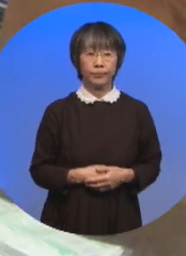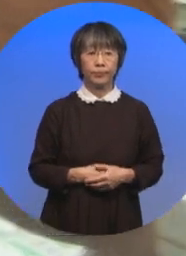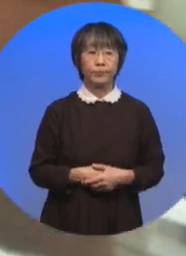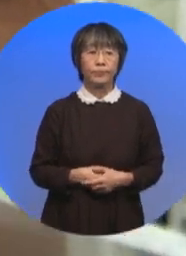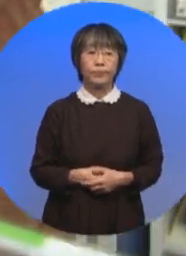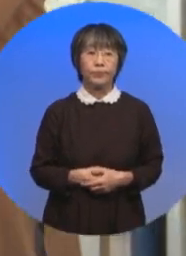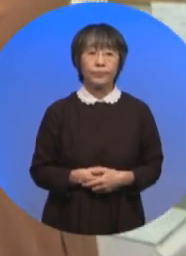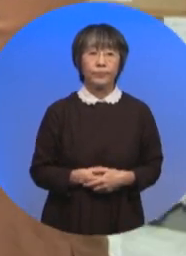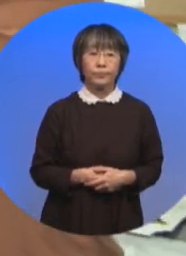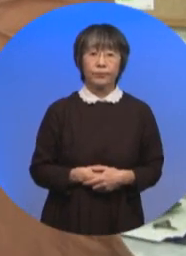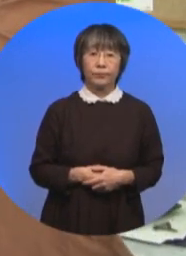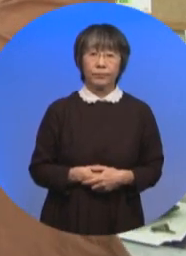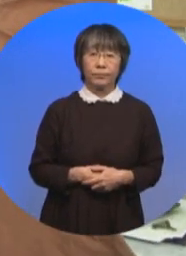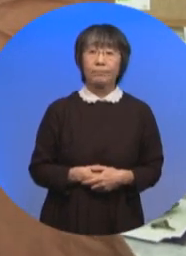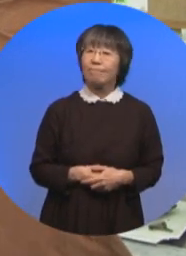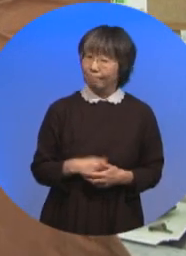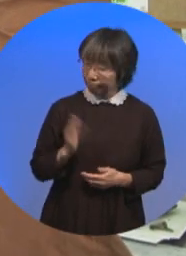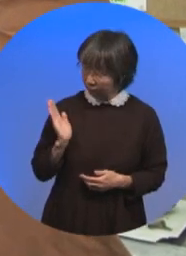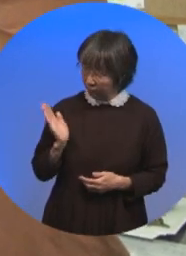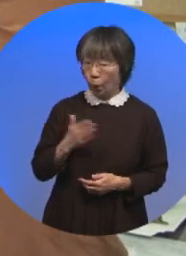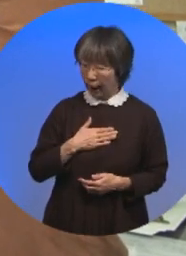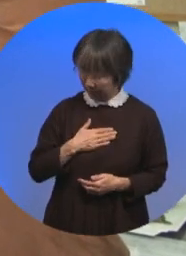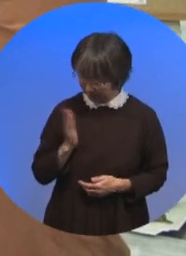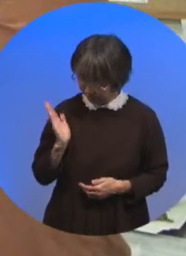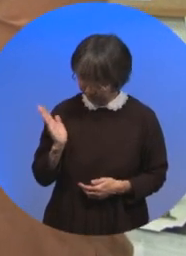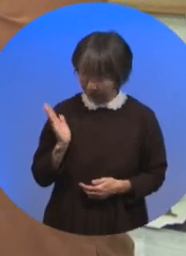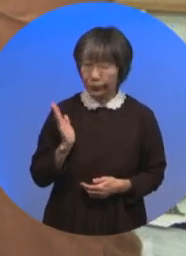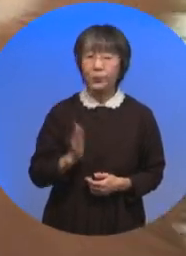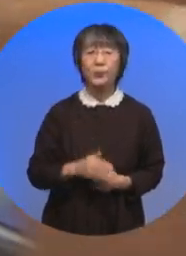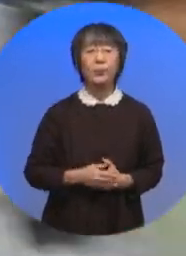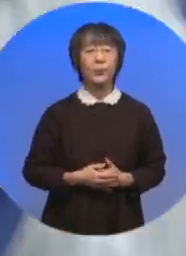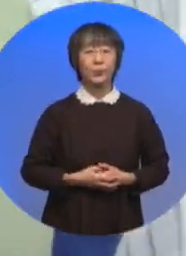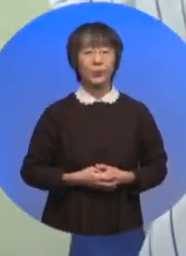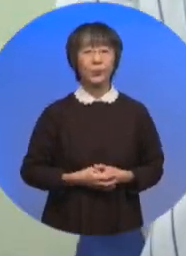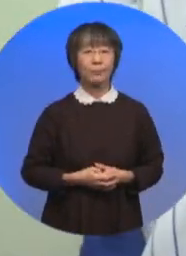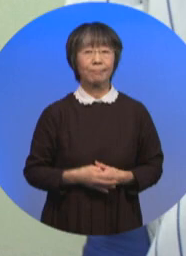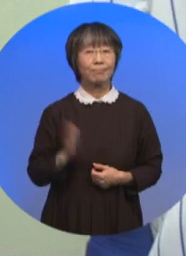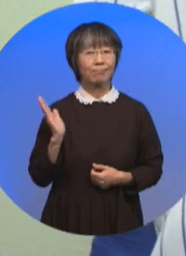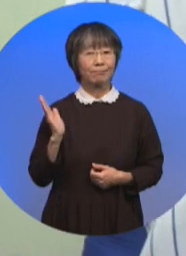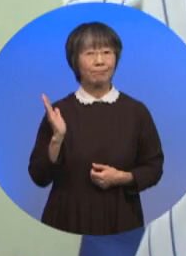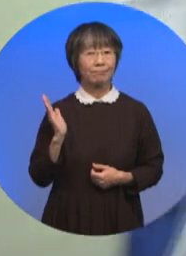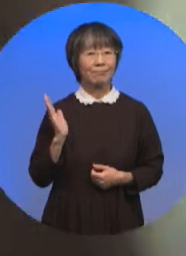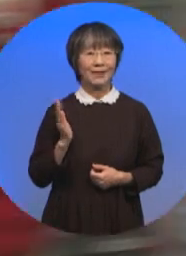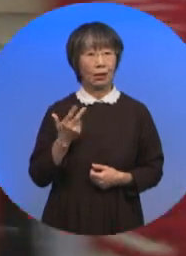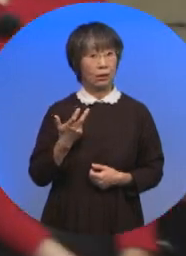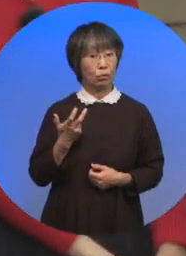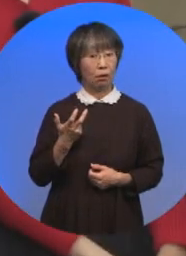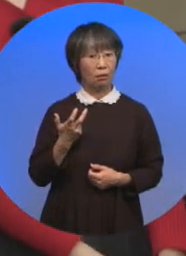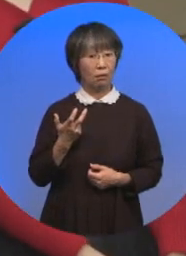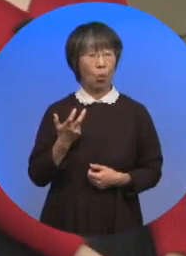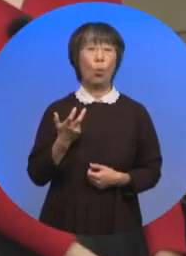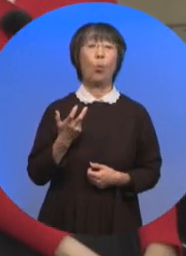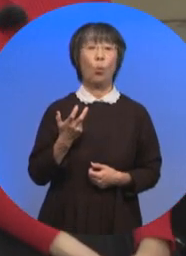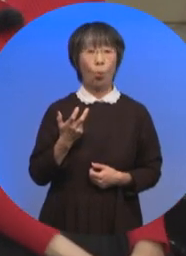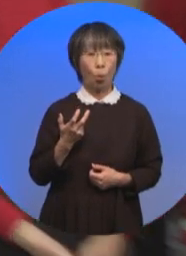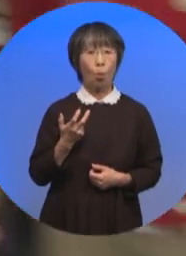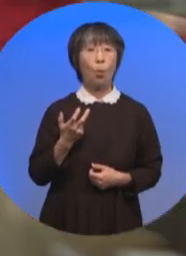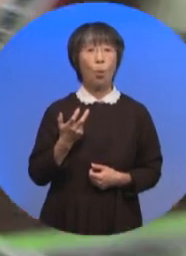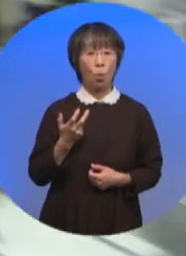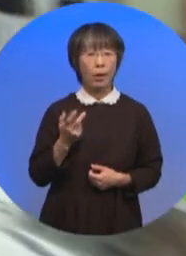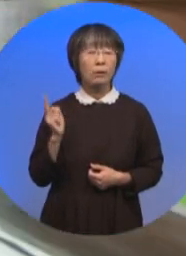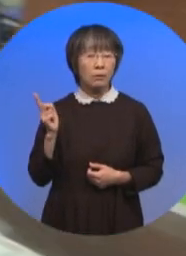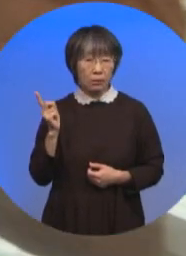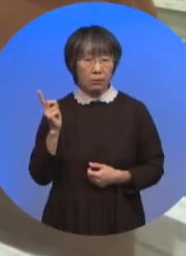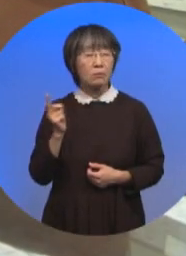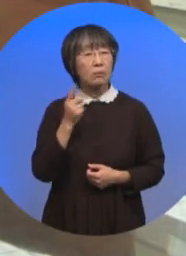さあ皆さん吹田愛があれば分かるはずですよ そうですよ、 はい、 愛の深さを 70 10年おっていうのが、は